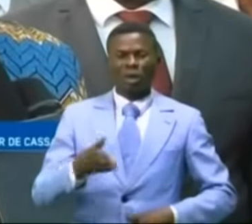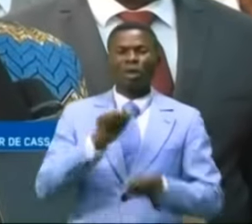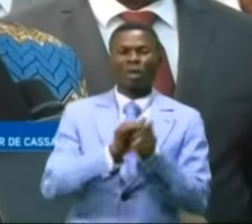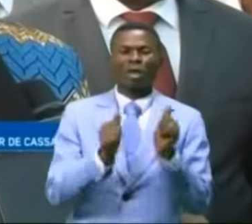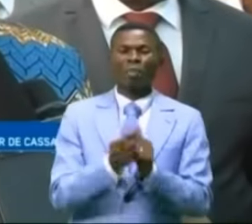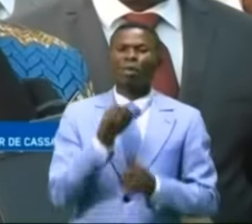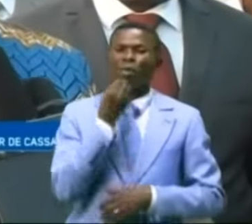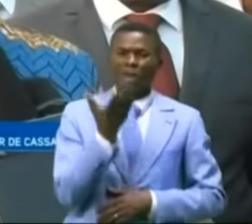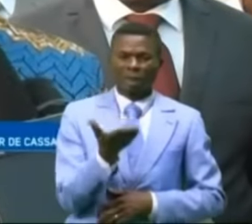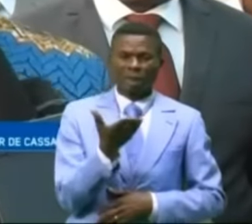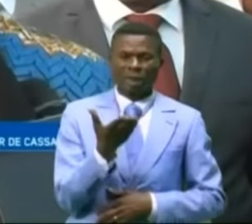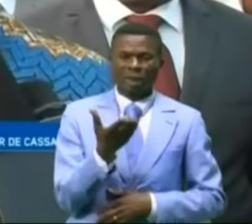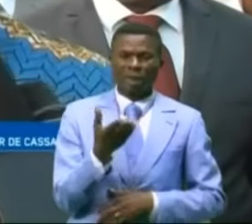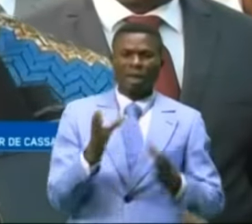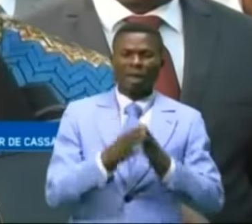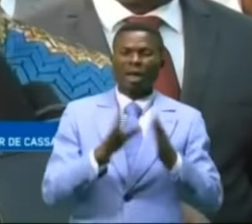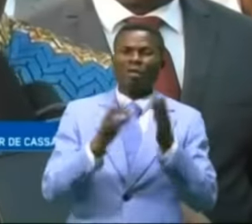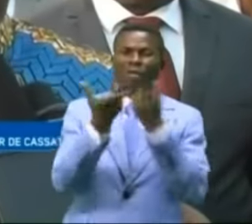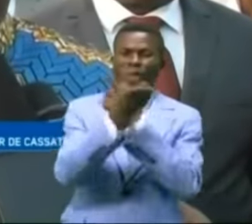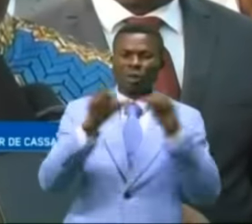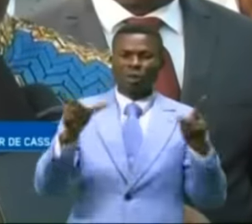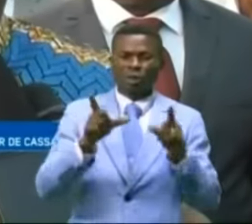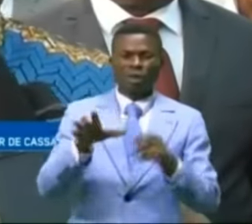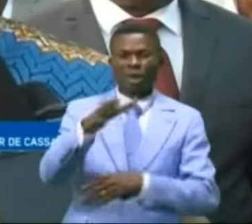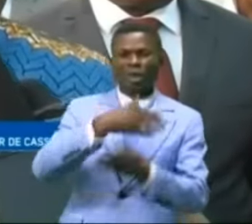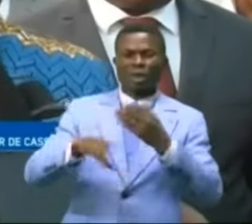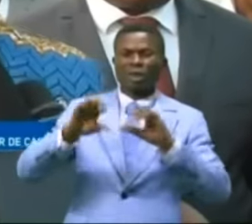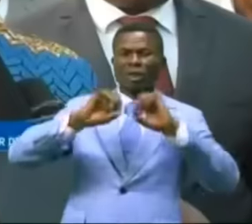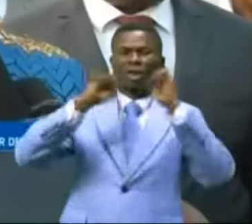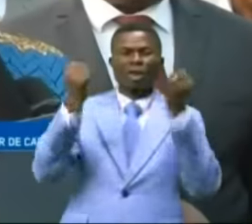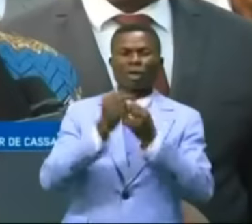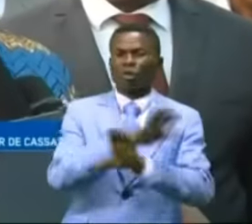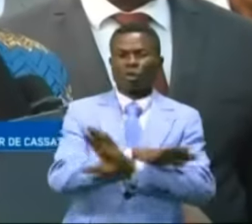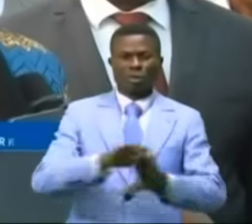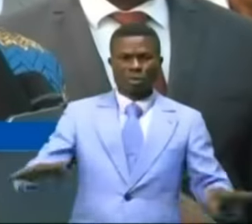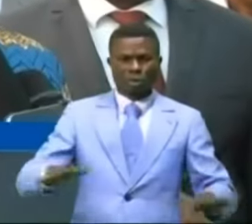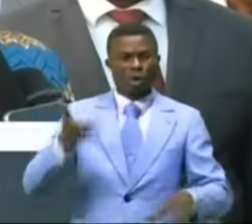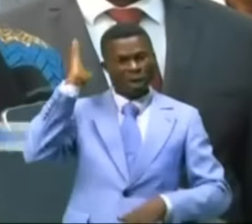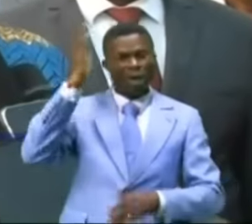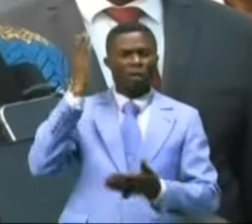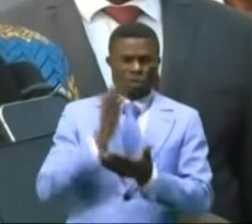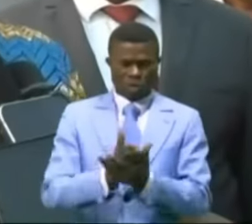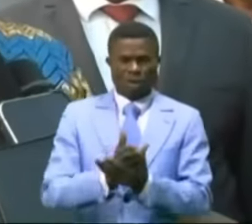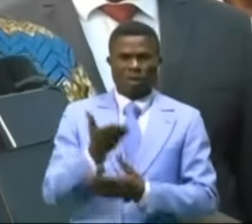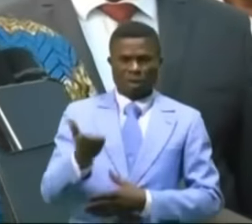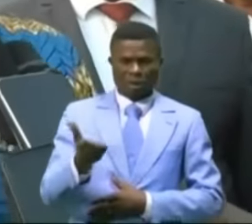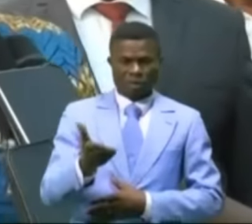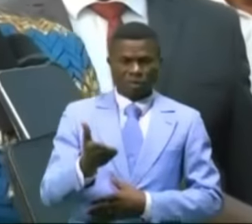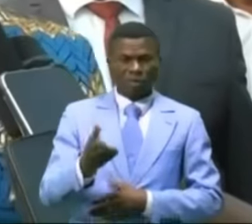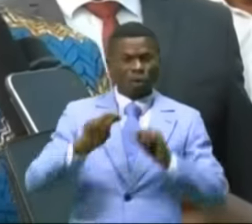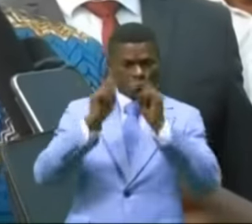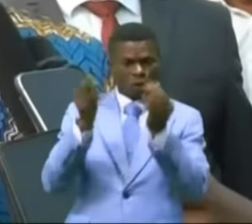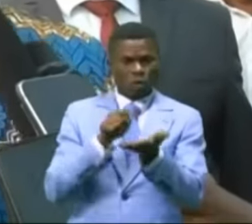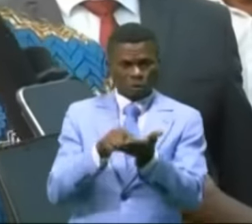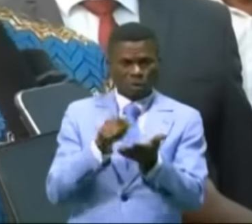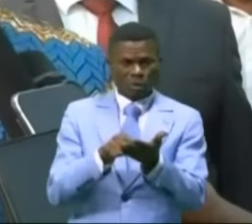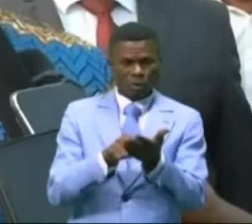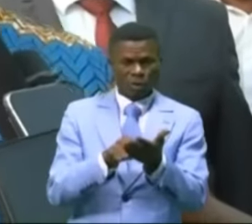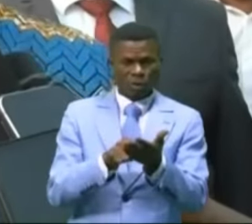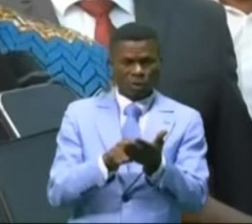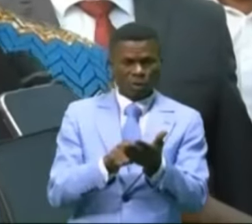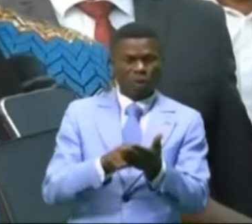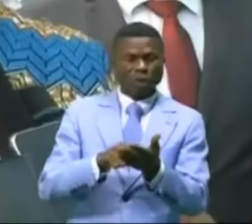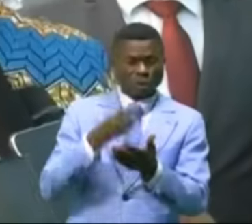trouvons qu'avec leur libération, il n'y a plus de troubles sociaux dans la vie, donc une opportunité de poursuite. Ce sont ces différents cas qu'on peut